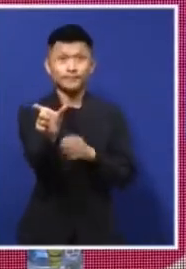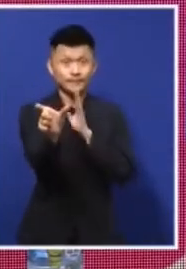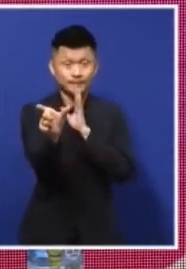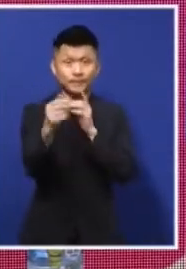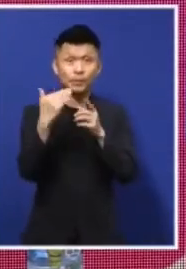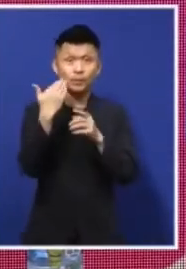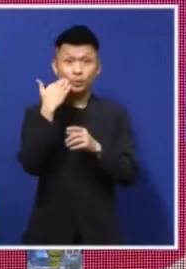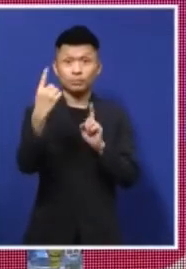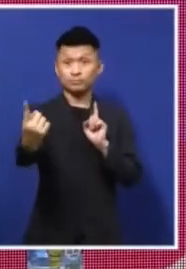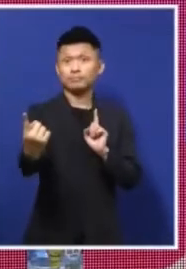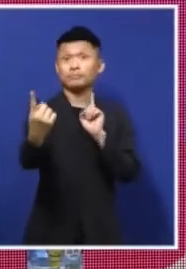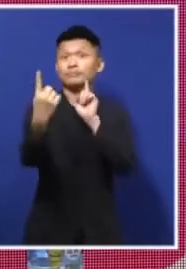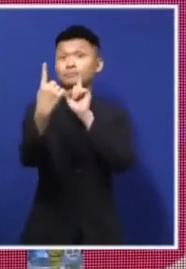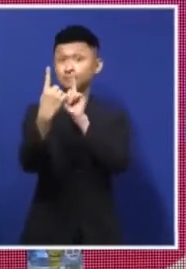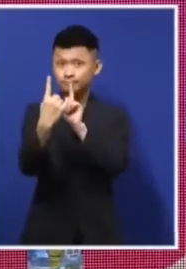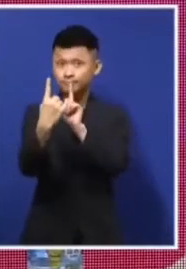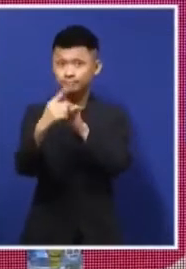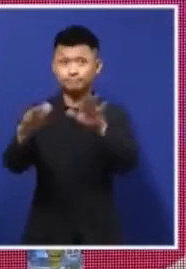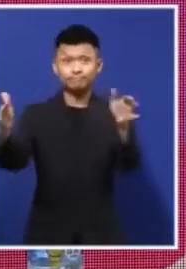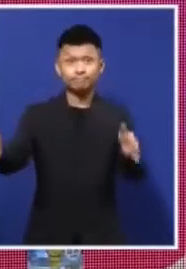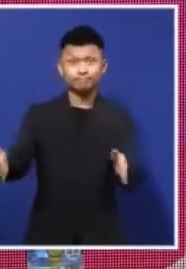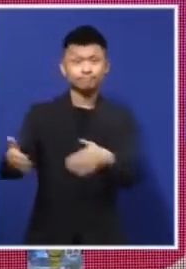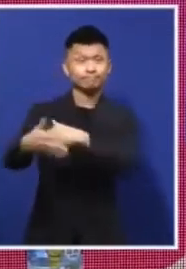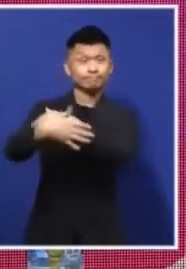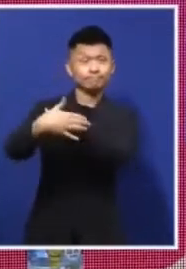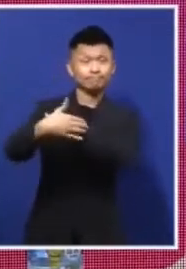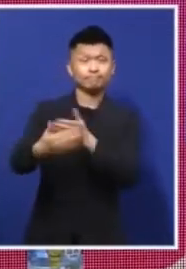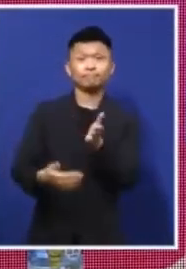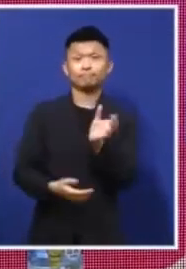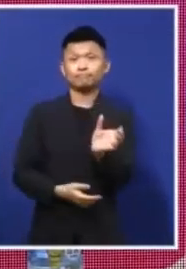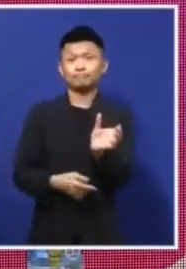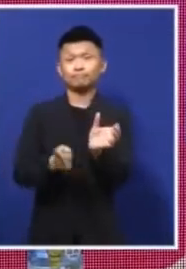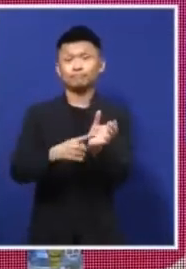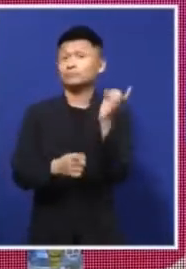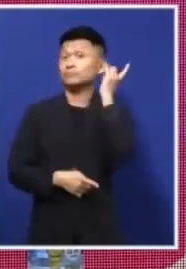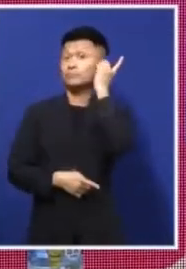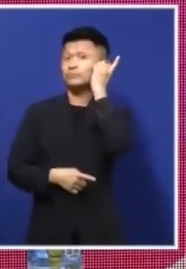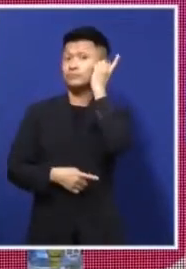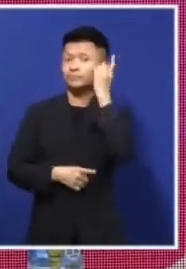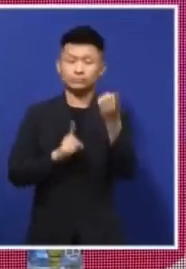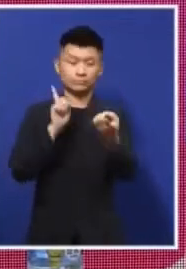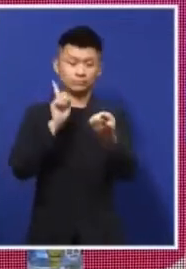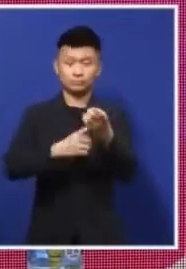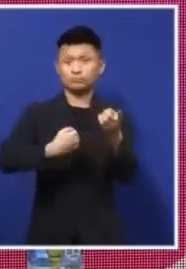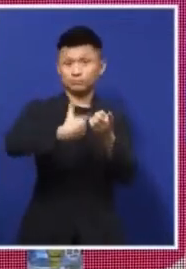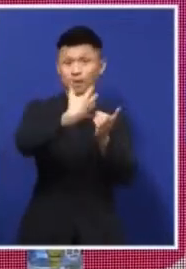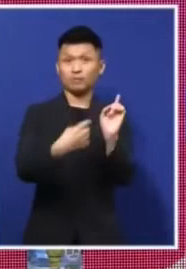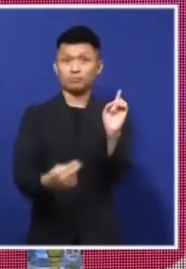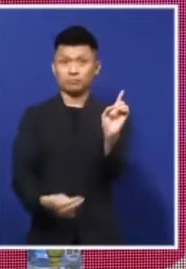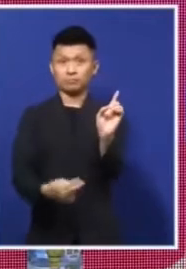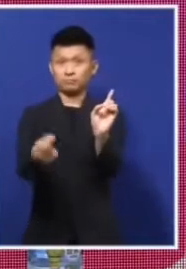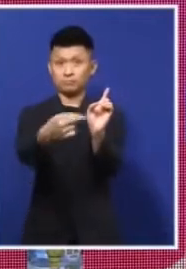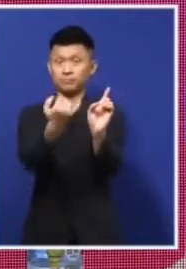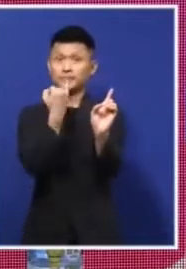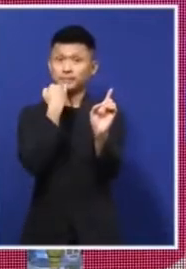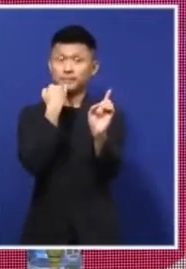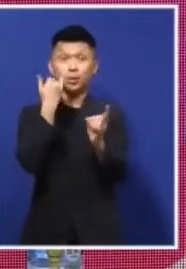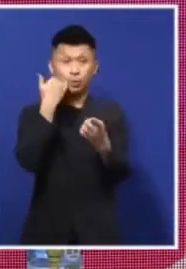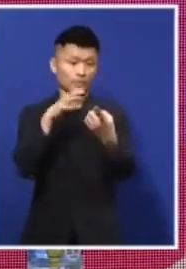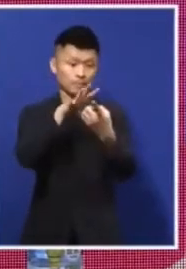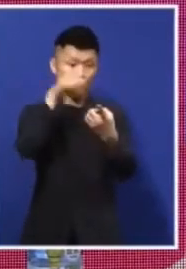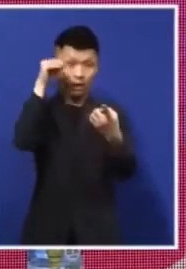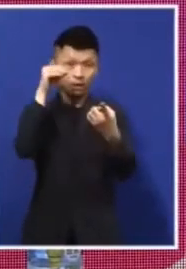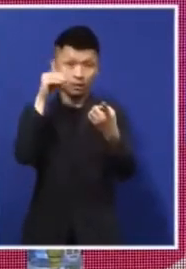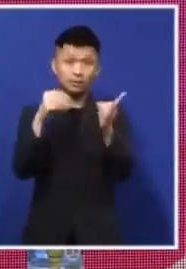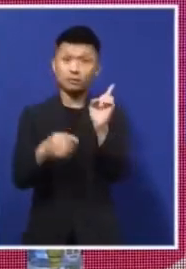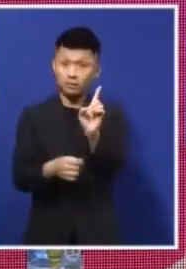对面，就是临柜的场景的话，那手机直接秀这个画面是 OK 的，就是如果你截图是 OK 的。